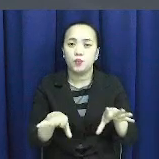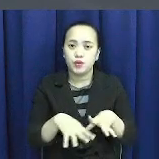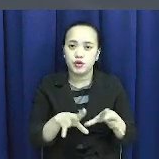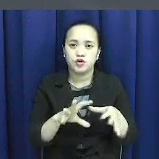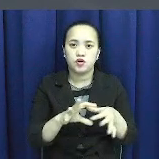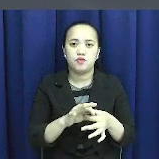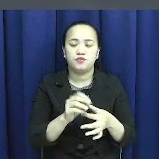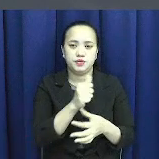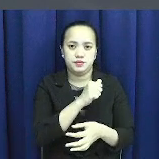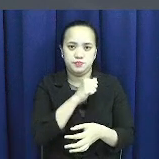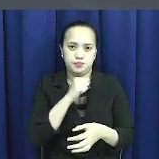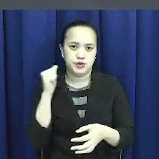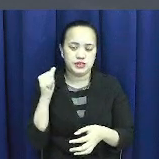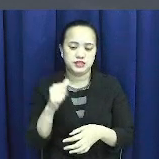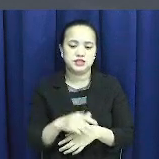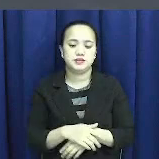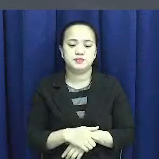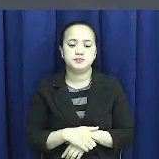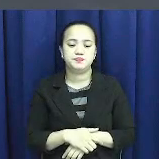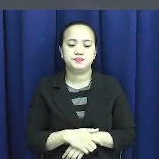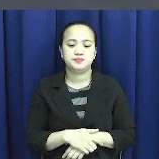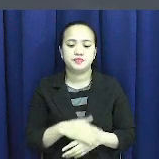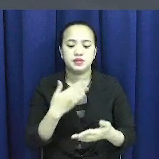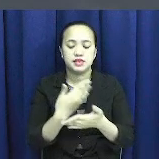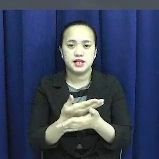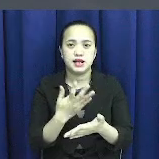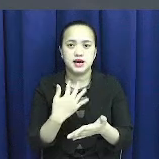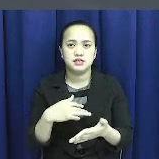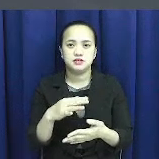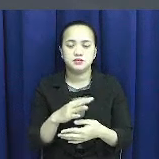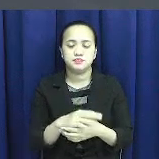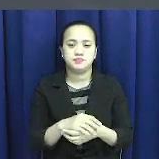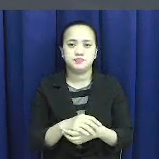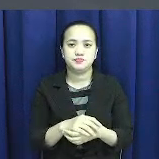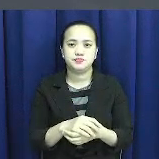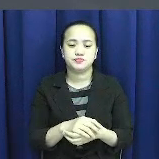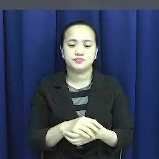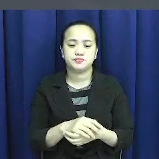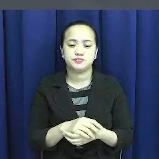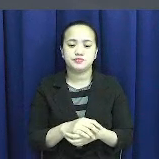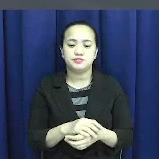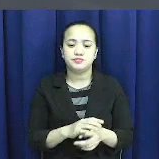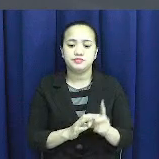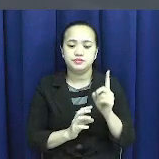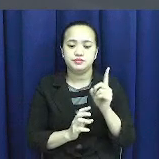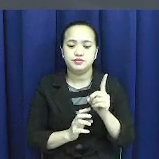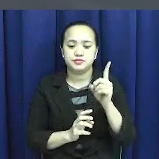Next. Sabi po dito sa Leviticus chapter 10 verse number